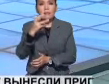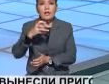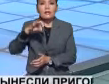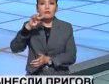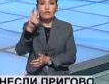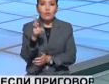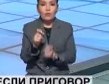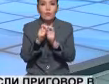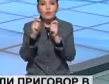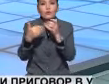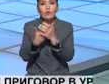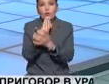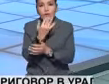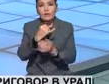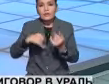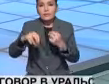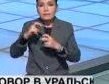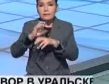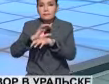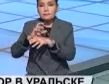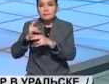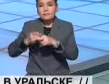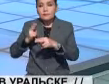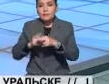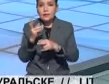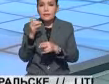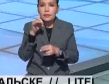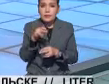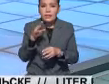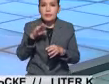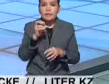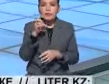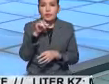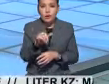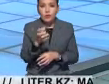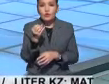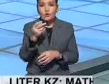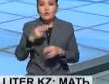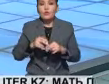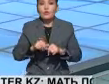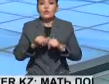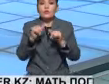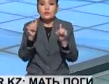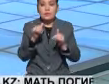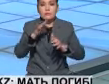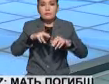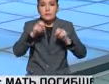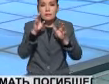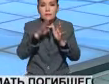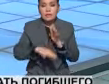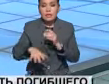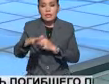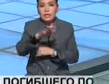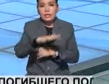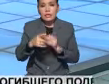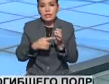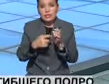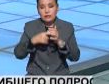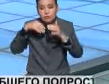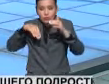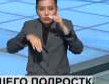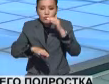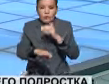Будут открыты новые линии производства на металлургическом комбинате в Темиртау. Кроме того, усилит безопасность горняков на карагандинских подземных